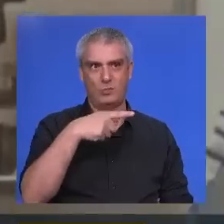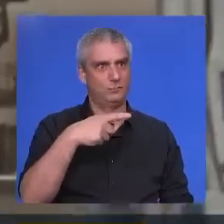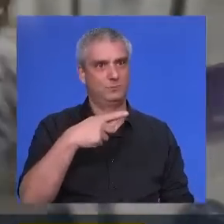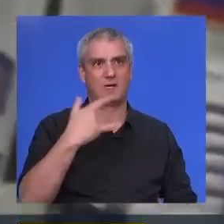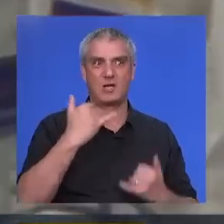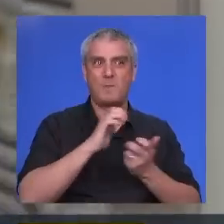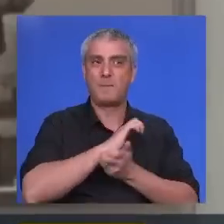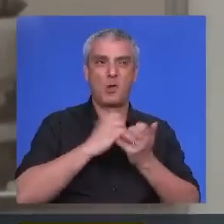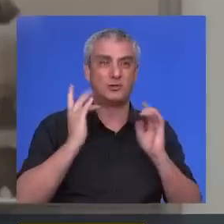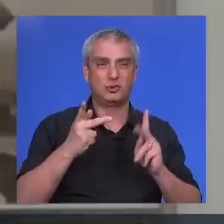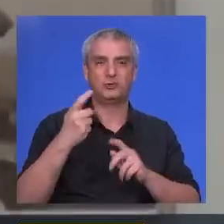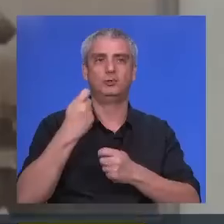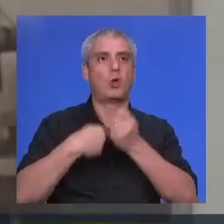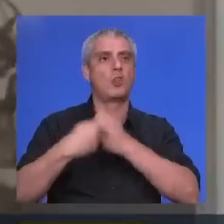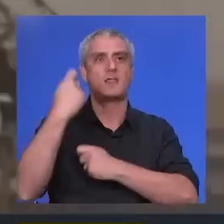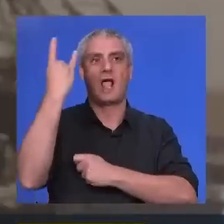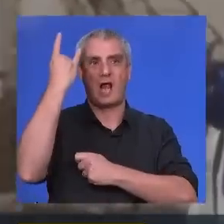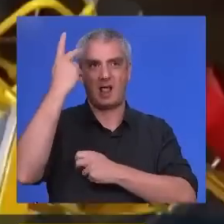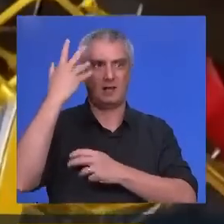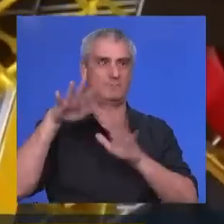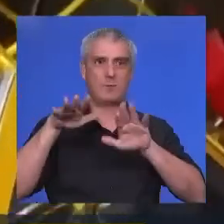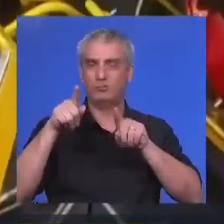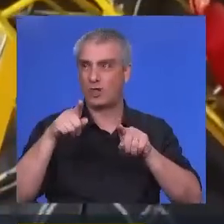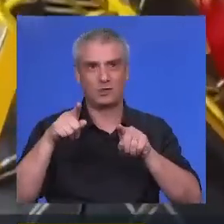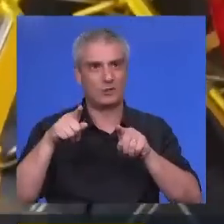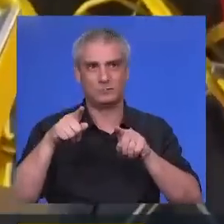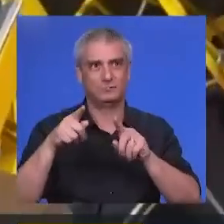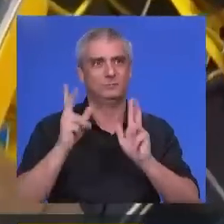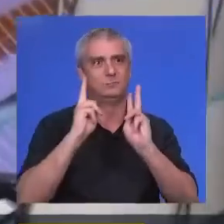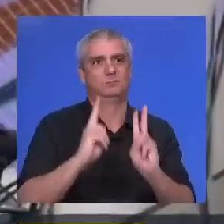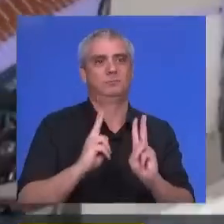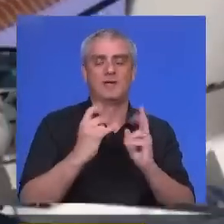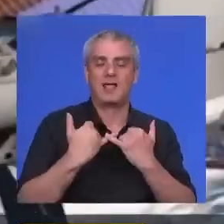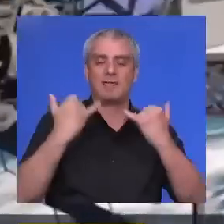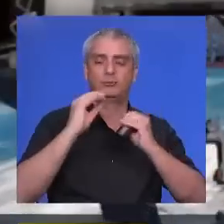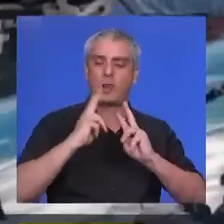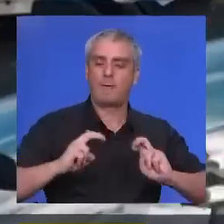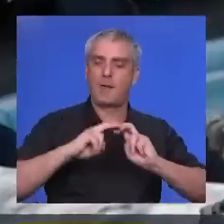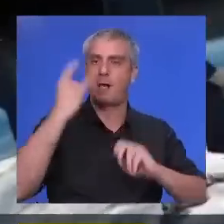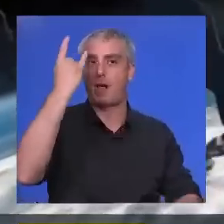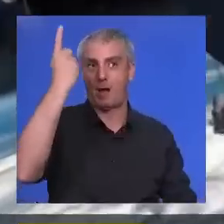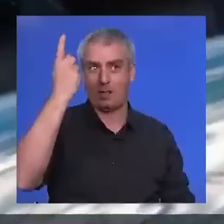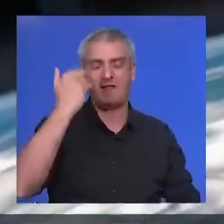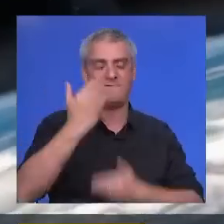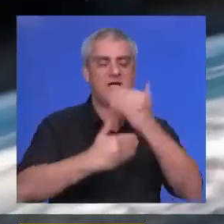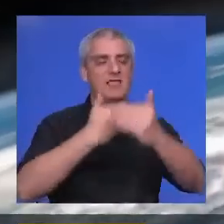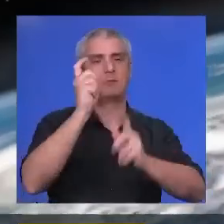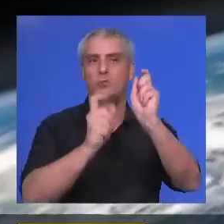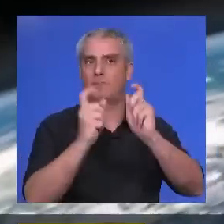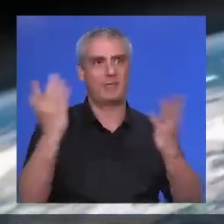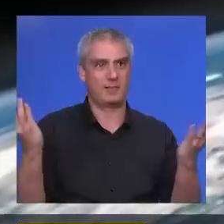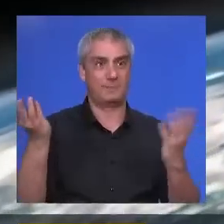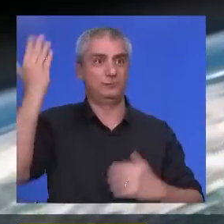בין סוכנויות החלל הממשלתיות מעכבת את התפתחות המחקר בחלל ואת ההתקדמות האנושית, שהעידן החדש